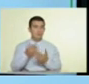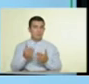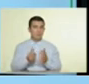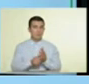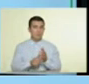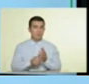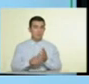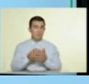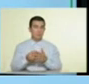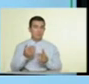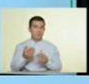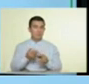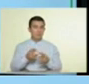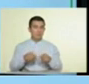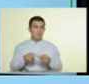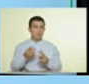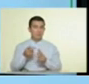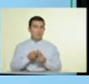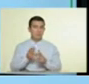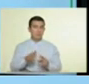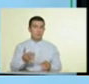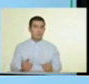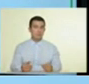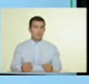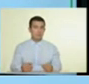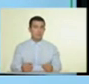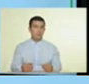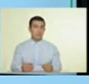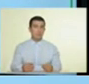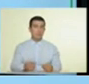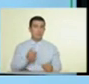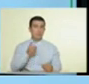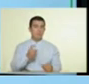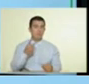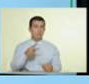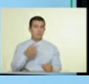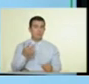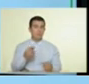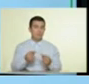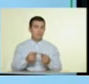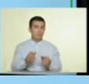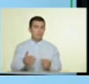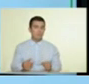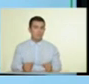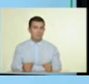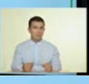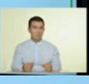60 ma'lum ko'paytuvchiga bo'lamiz. Bunda x 25 ga teng bo'ladi.